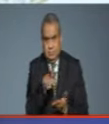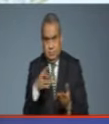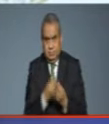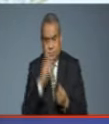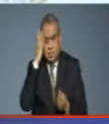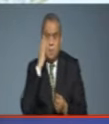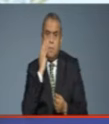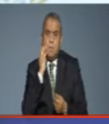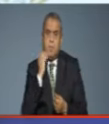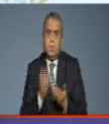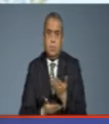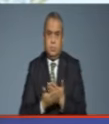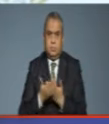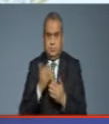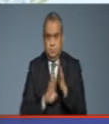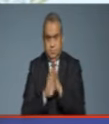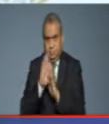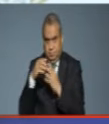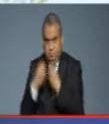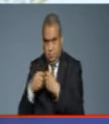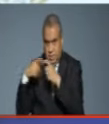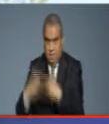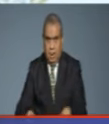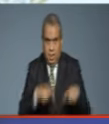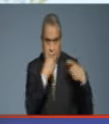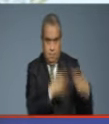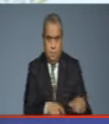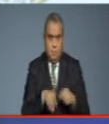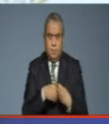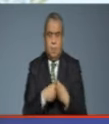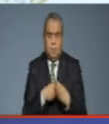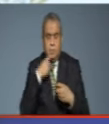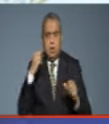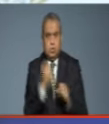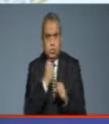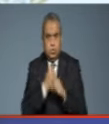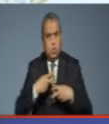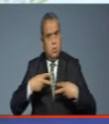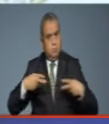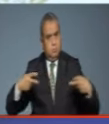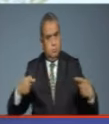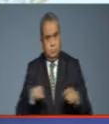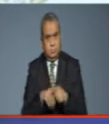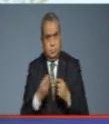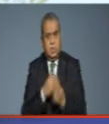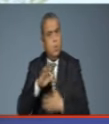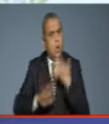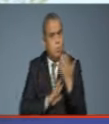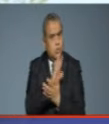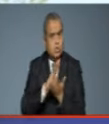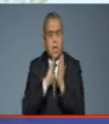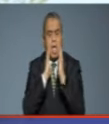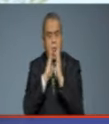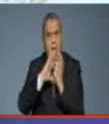قد ايه حجم التوافق بين البلدين في المجالات المختلفه وايضا فيما يخص القضايا الدوليه